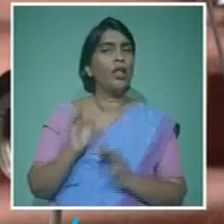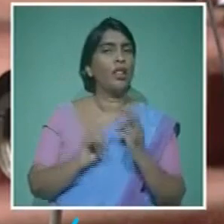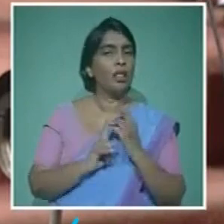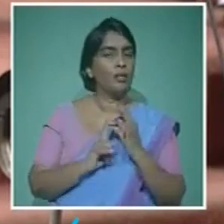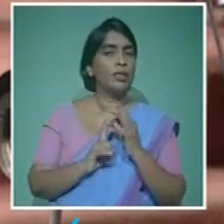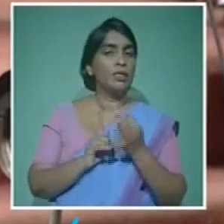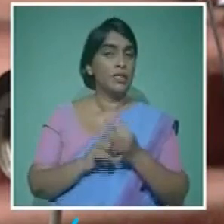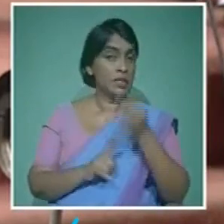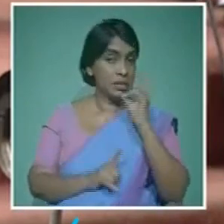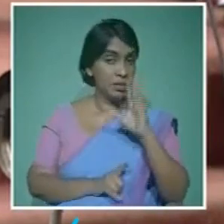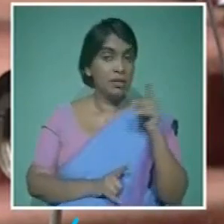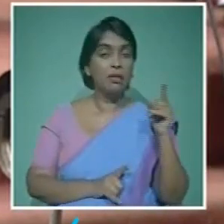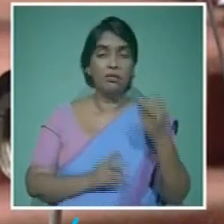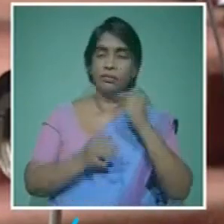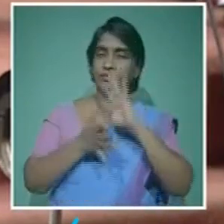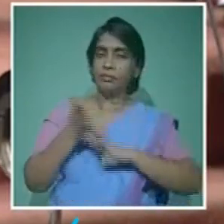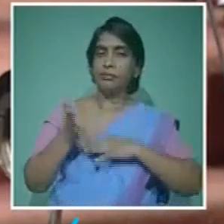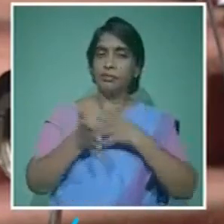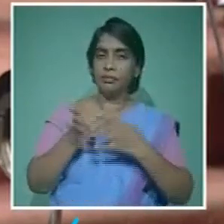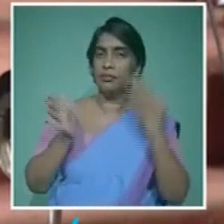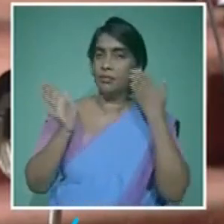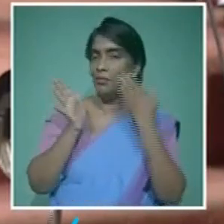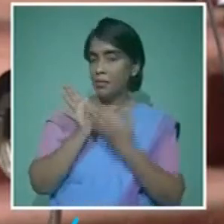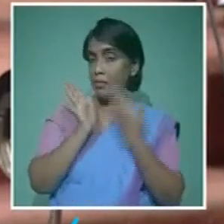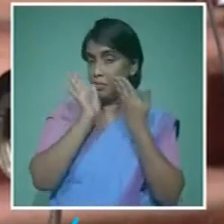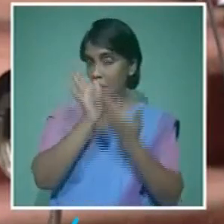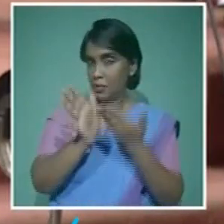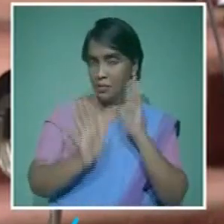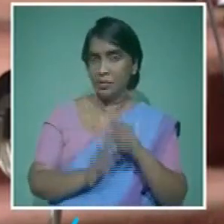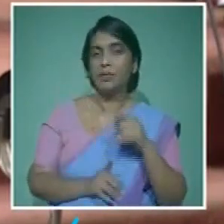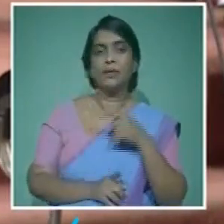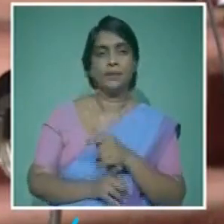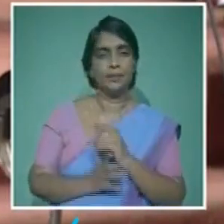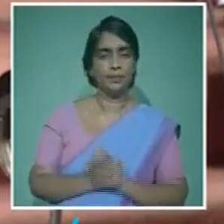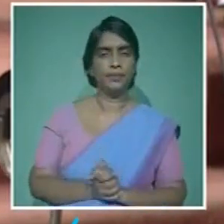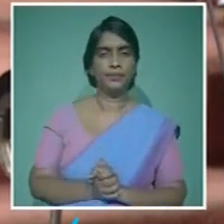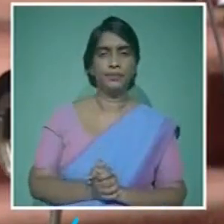இந்த எங்களுக்கு அளித்திருக்கின்றார்.